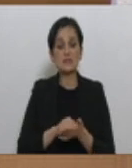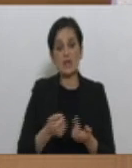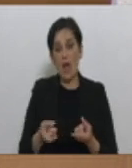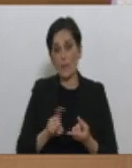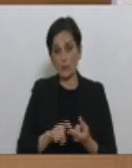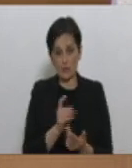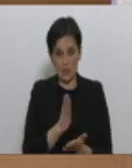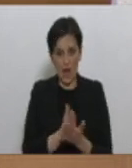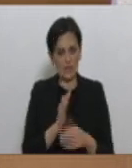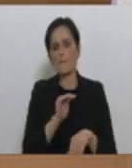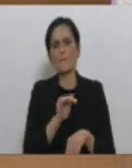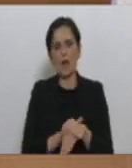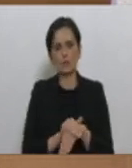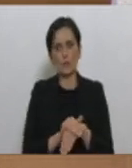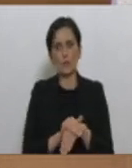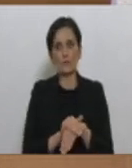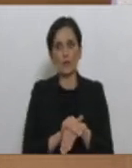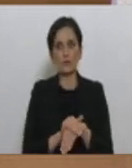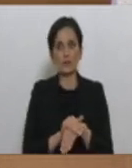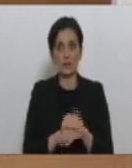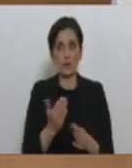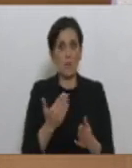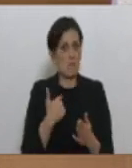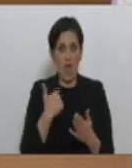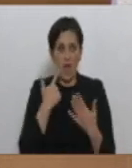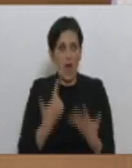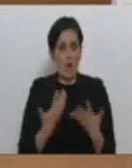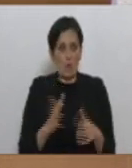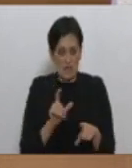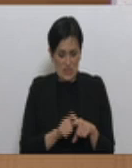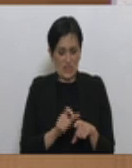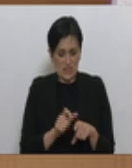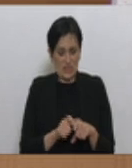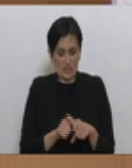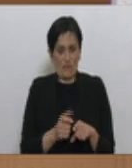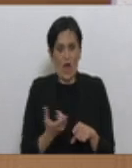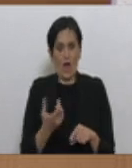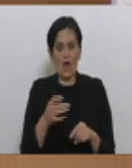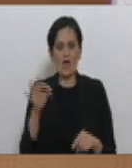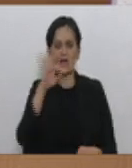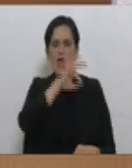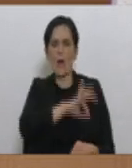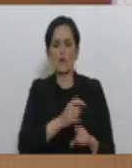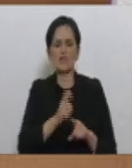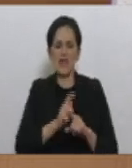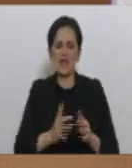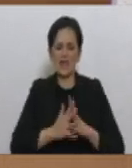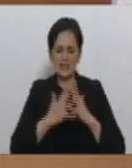არის ფაქტობრივად მე მოვერიდები გამოვიყენო სიტყვა ტოტალური, მაგრამ ძალიან